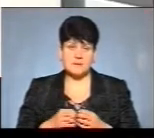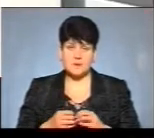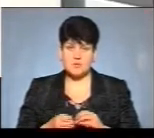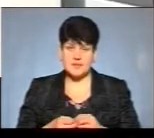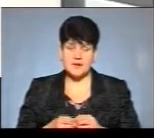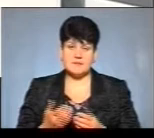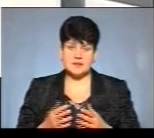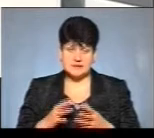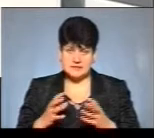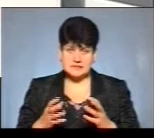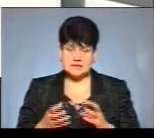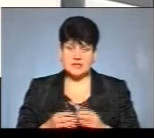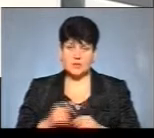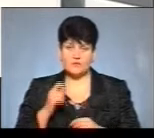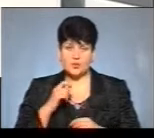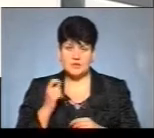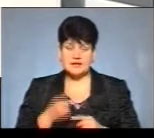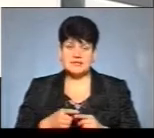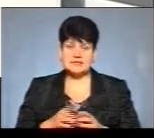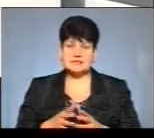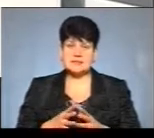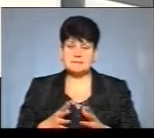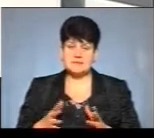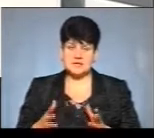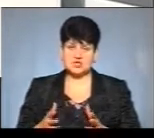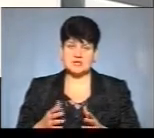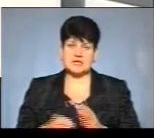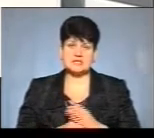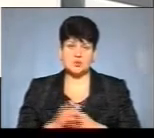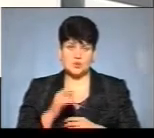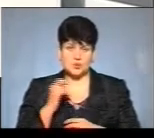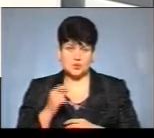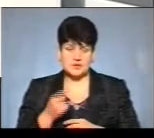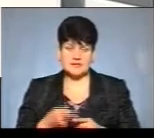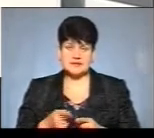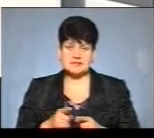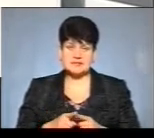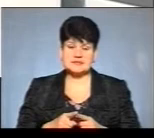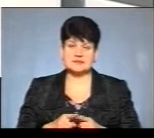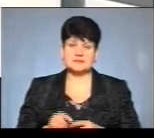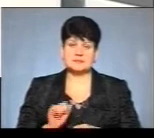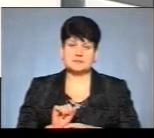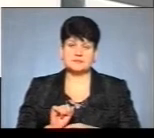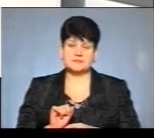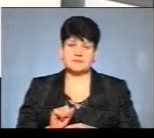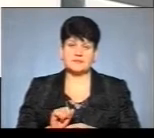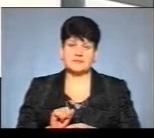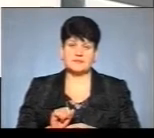в загалом в Україні, це більше на сході України, такі переривання були навіть під